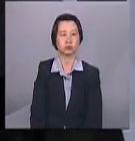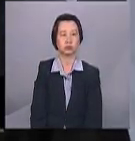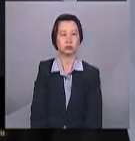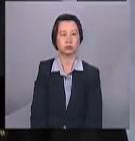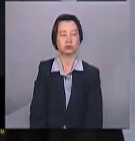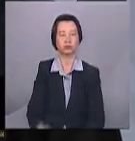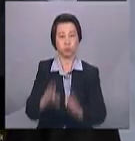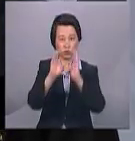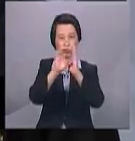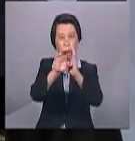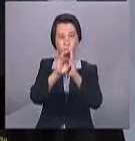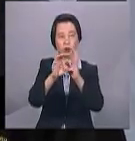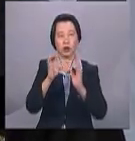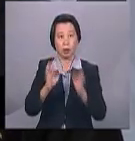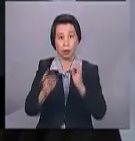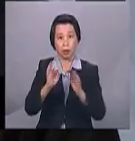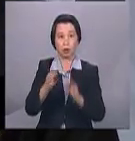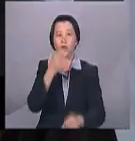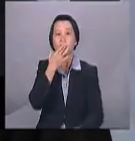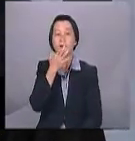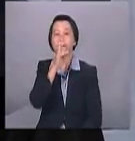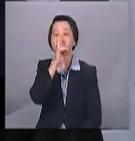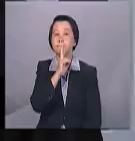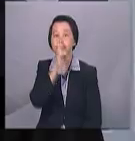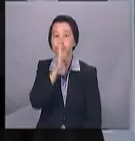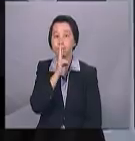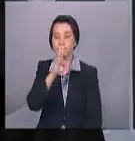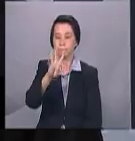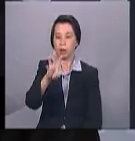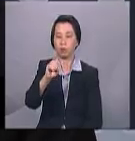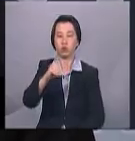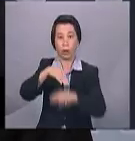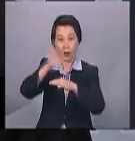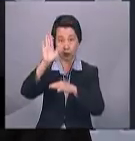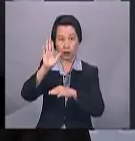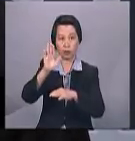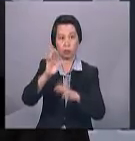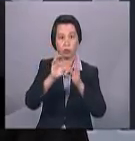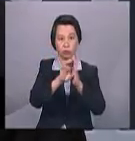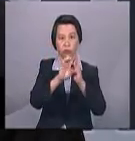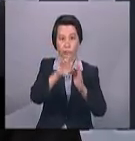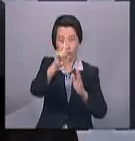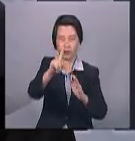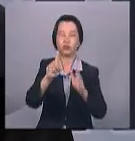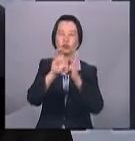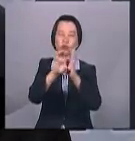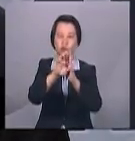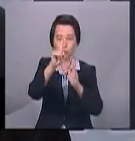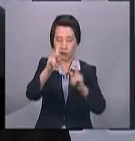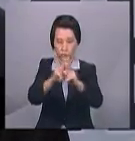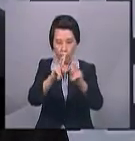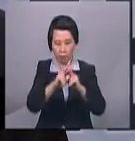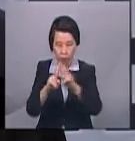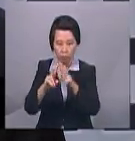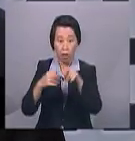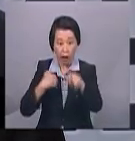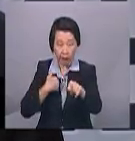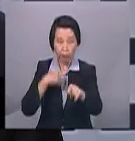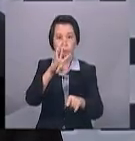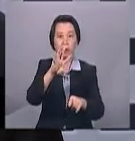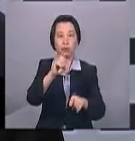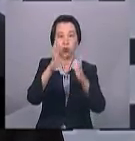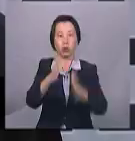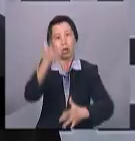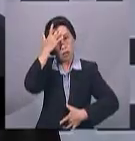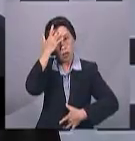Jadi contohnya kalau kes yang warna merah 40 kes ke atas, katalah satu kampung tu ada 40 kes dikesan,